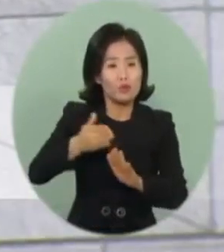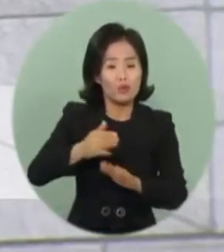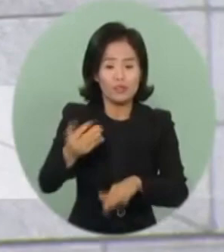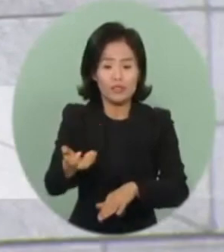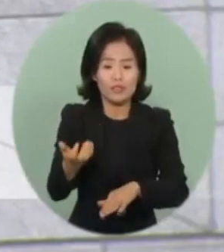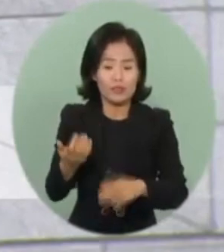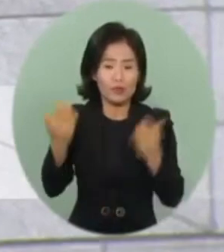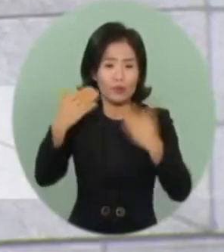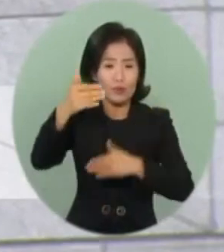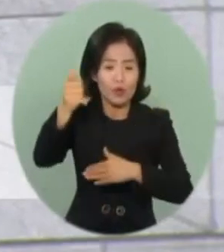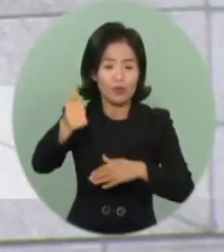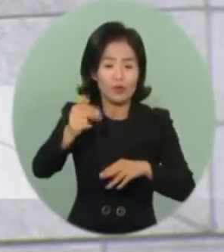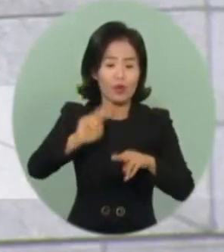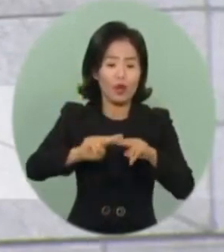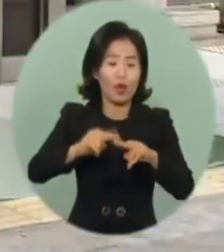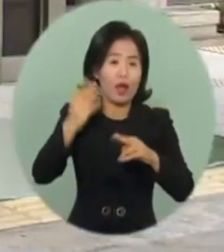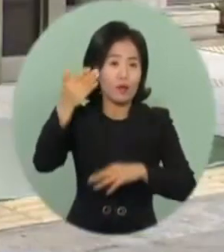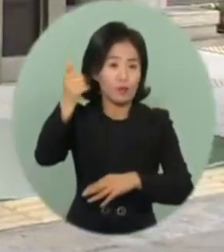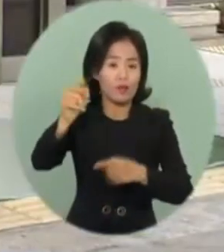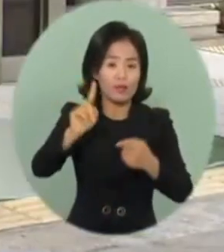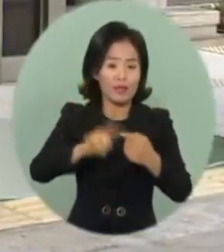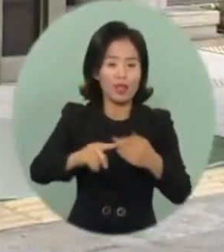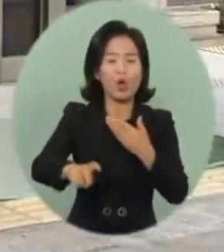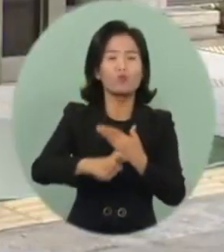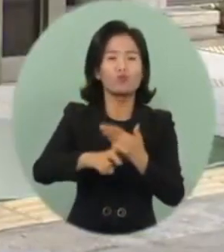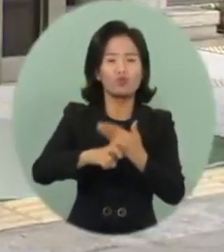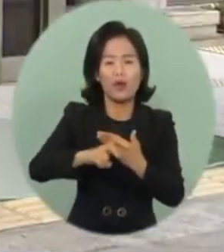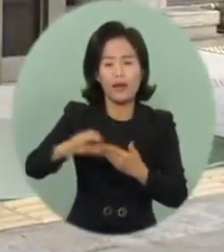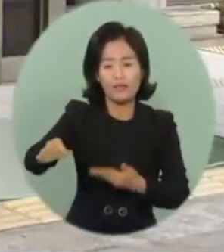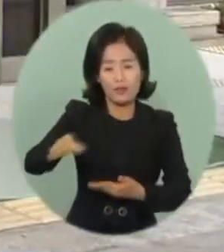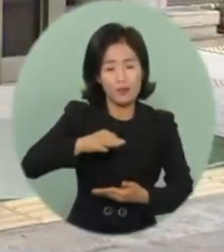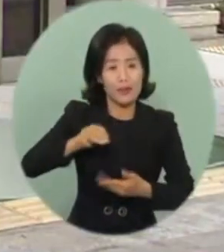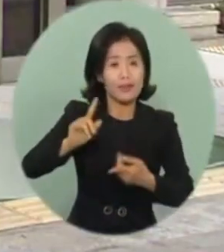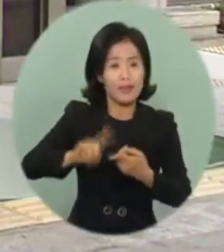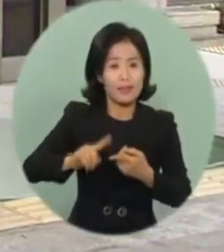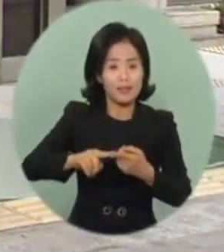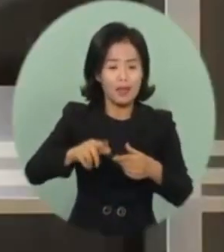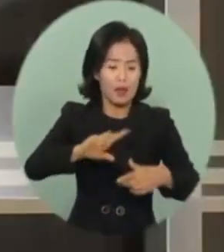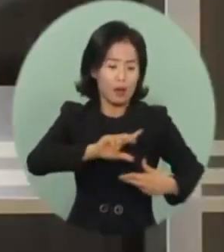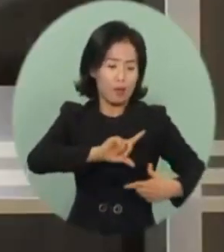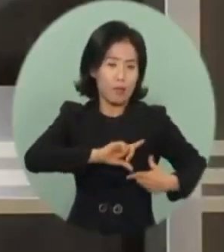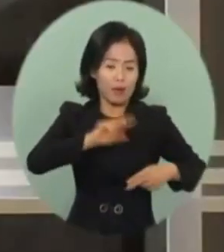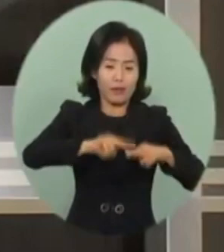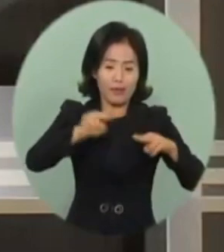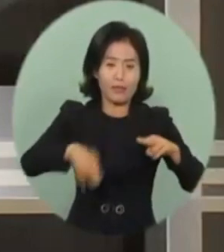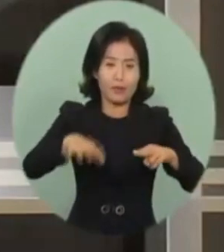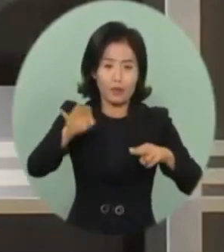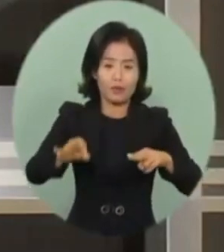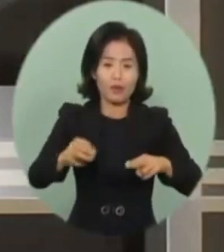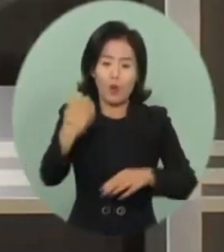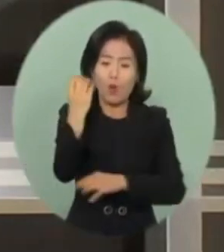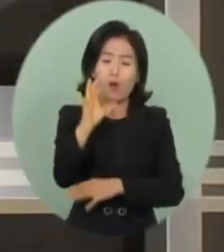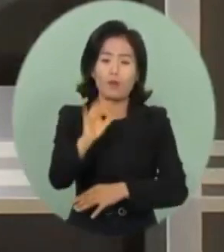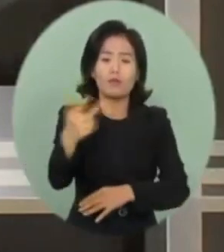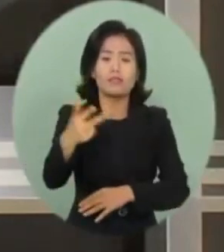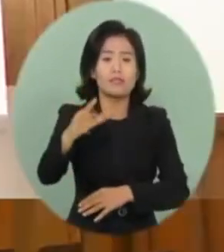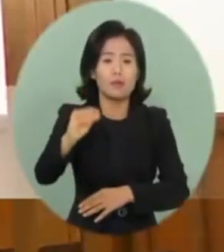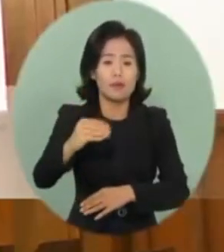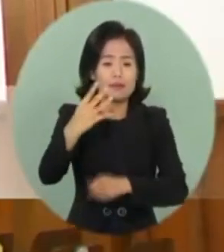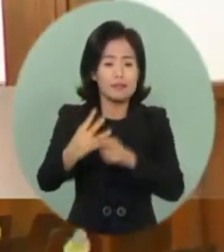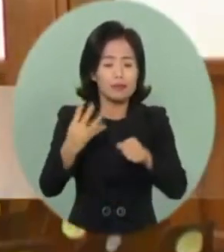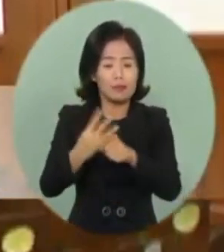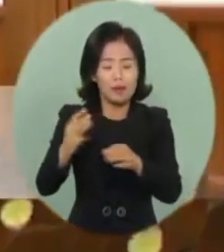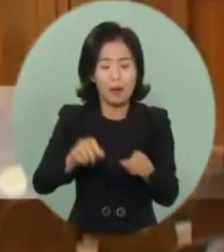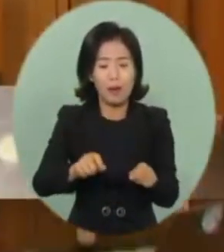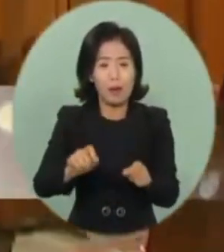전직 초등학교 교장 모시를 상대로 낸 부당 이익금 소송에서 명예 퇴직금 원금 7천만 원에 4년 동안